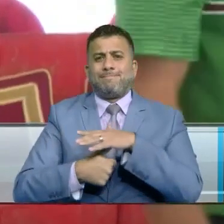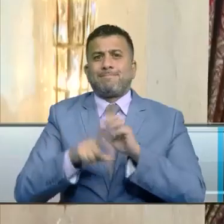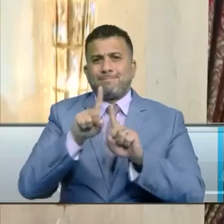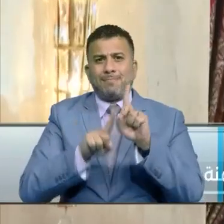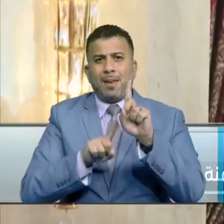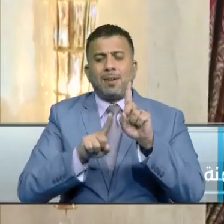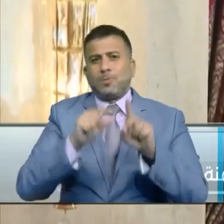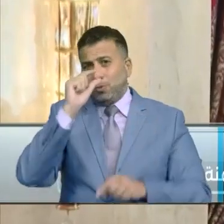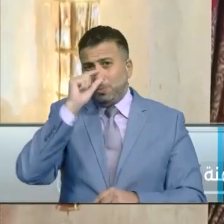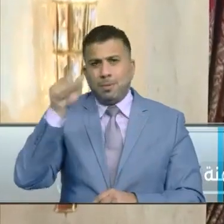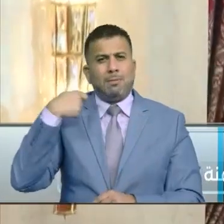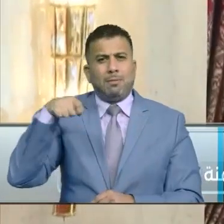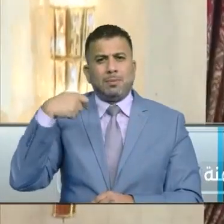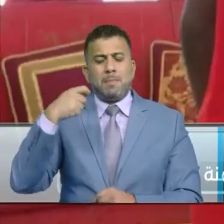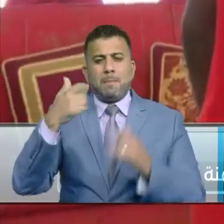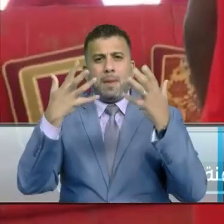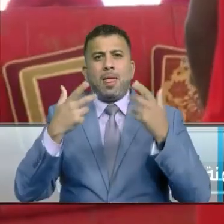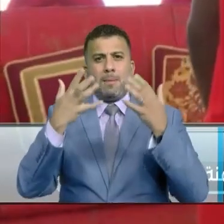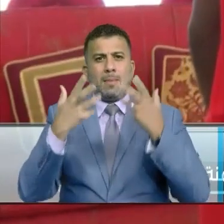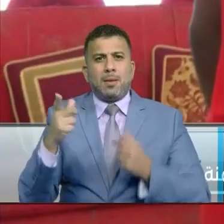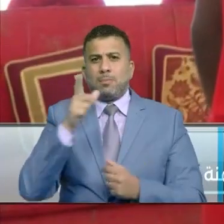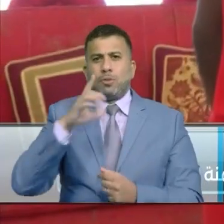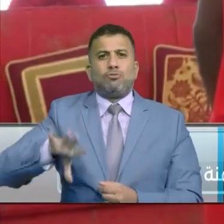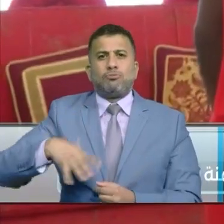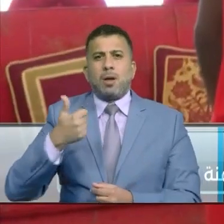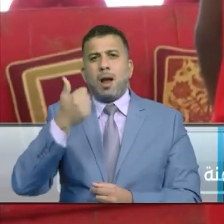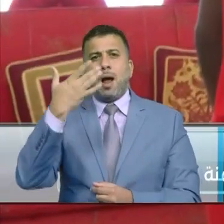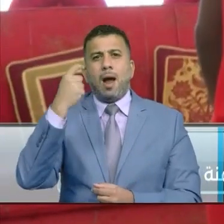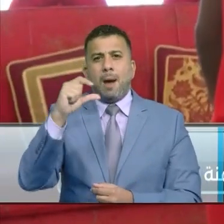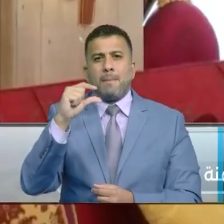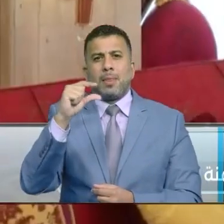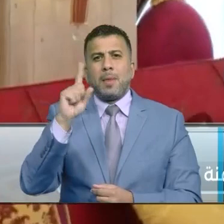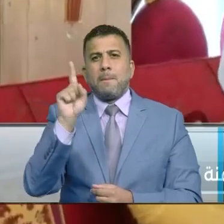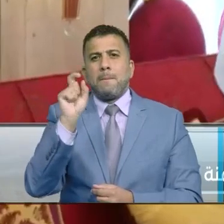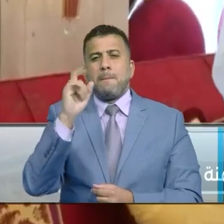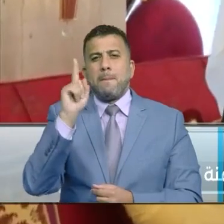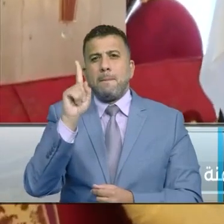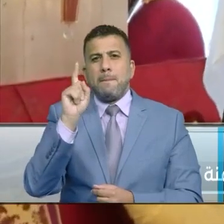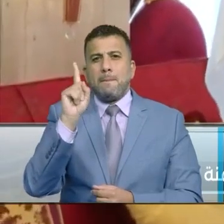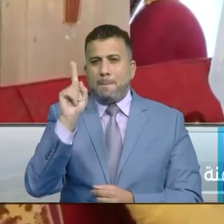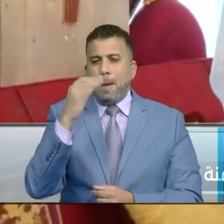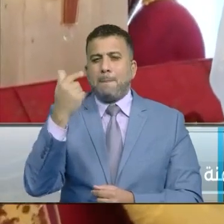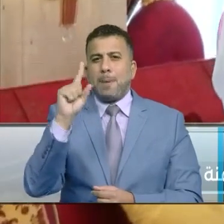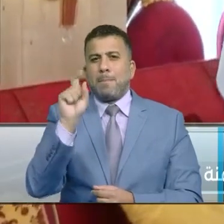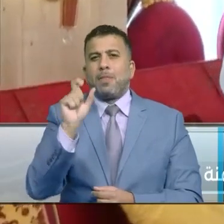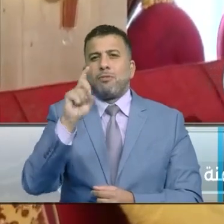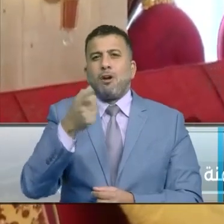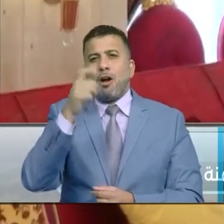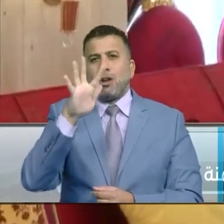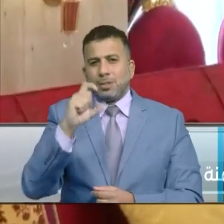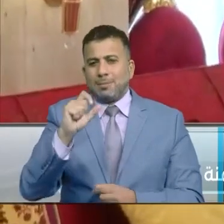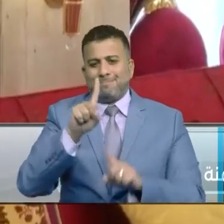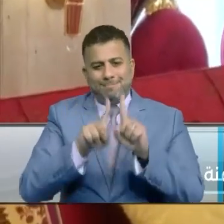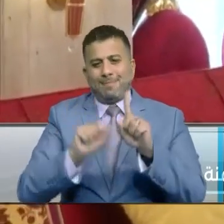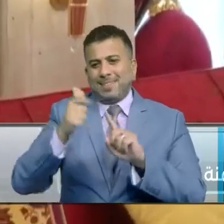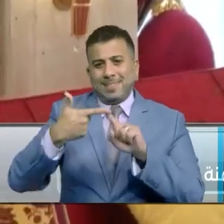نائب رئيس مجلس الوزراء وزير الماليه وسمو الشيخ احمد بن محمد بن راشد ال مكتوم النائبه الثاني لحاكم